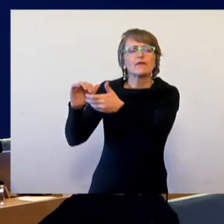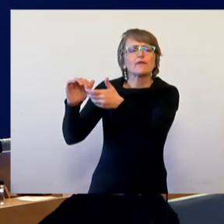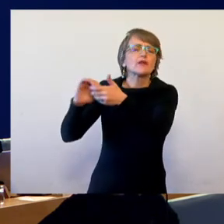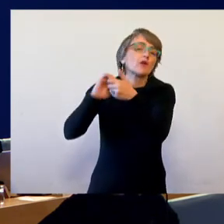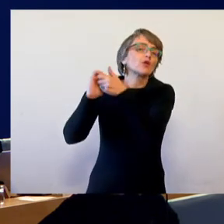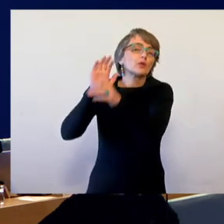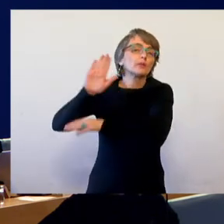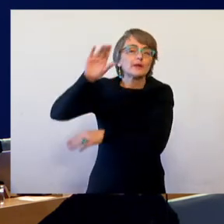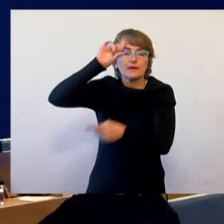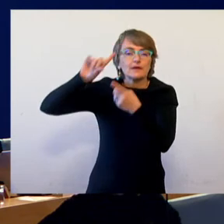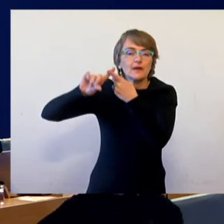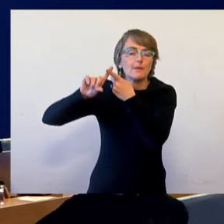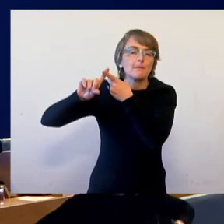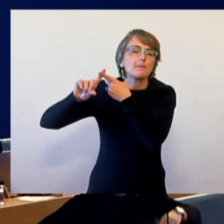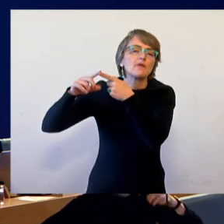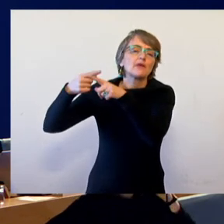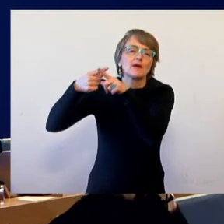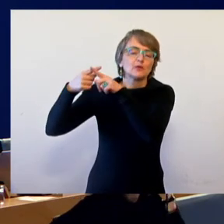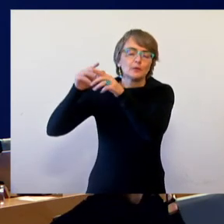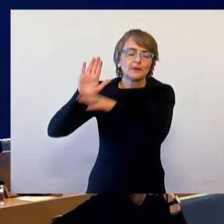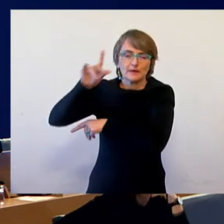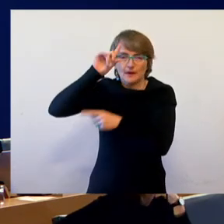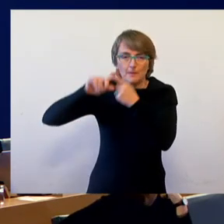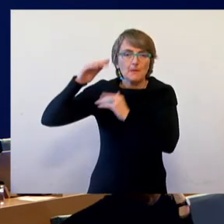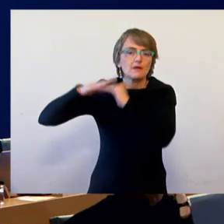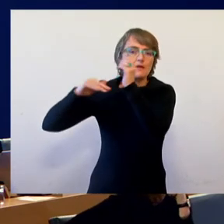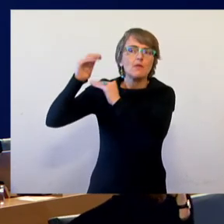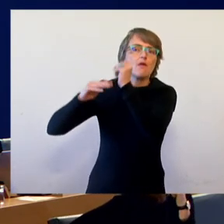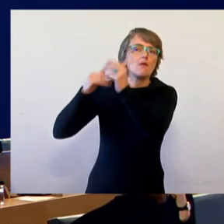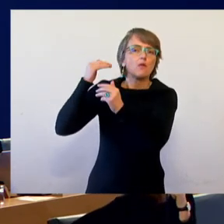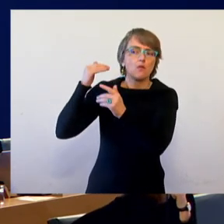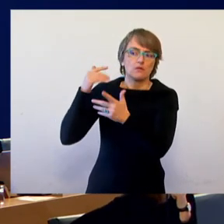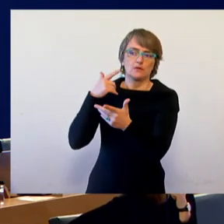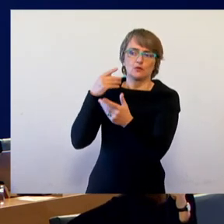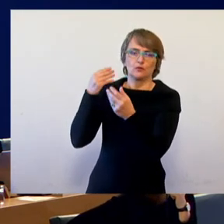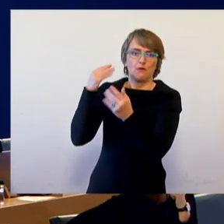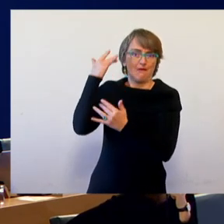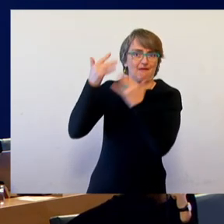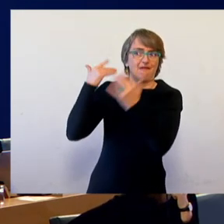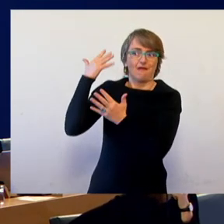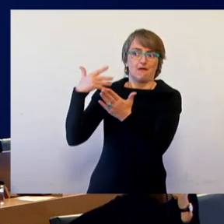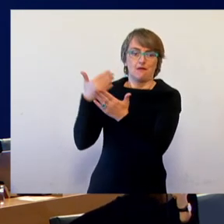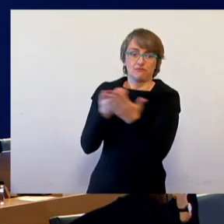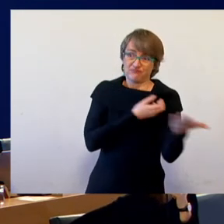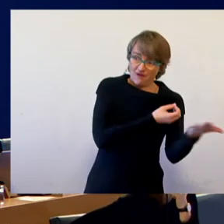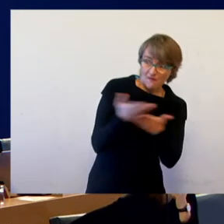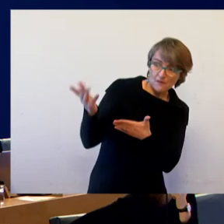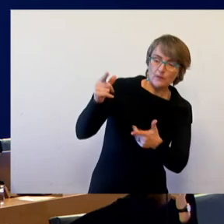donc vous donnez des bons signes pour eux. Bon. En même temps,